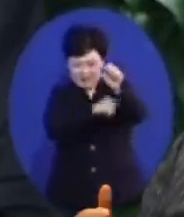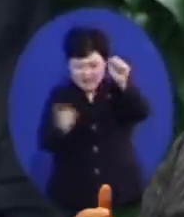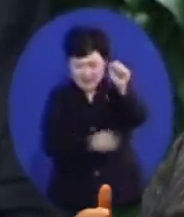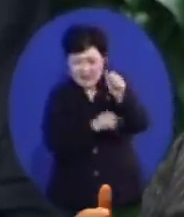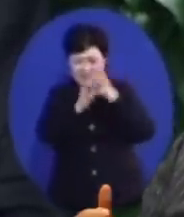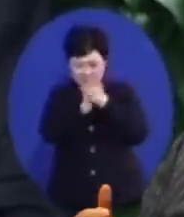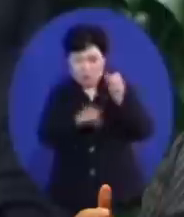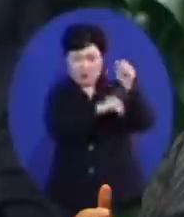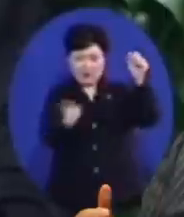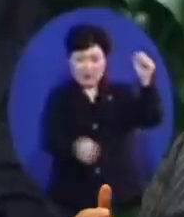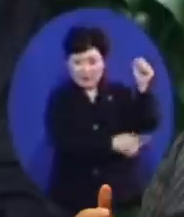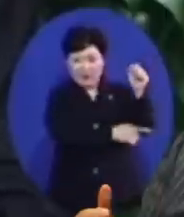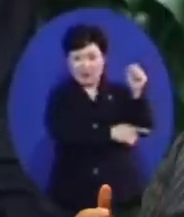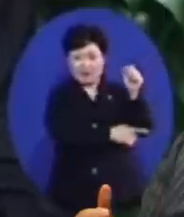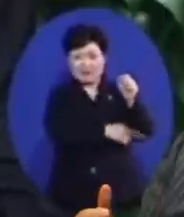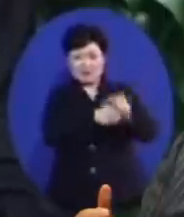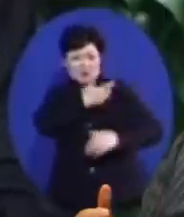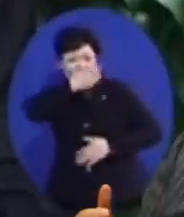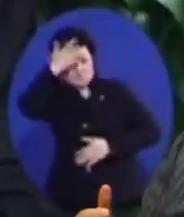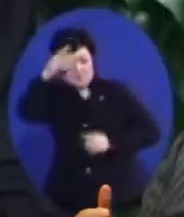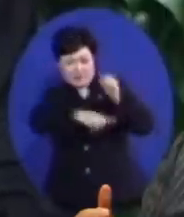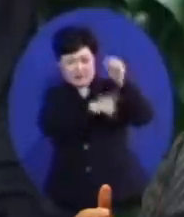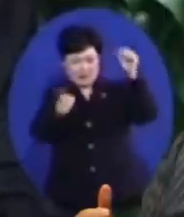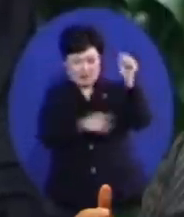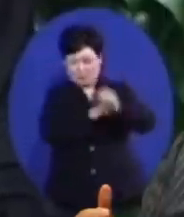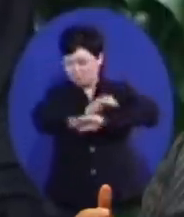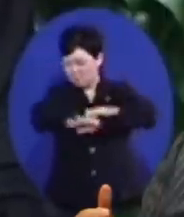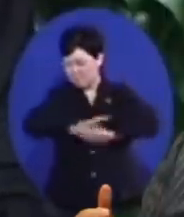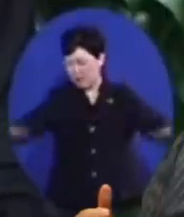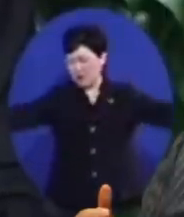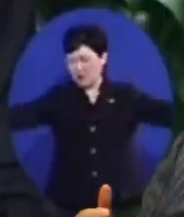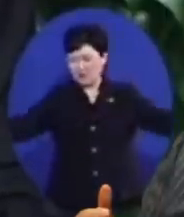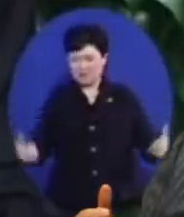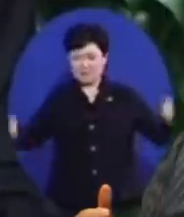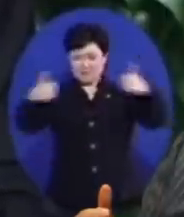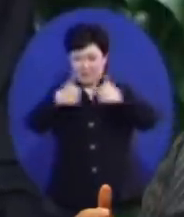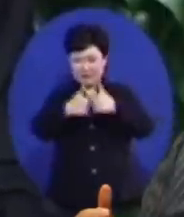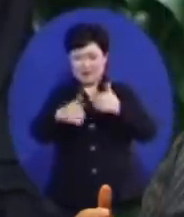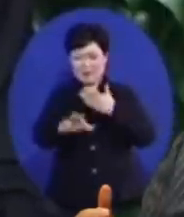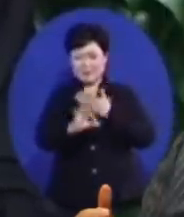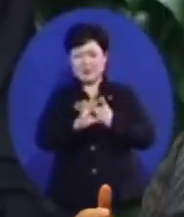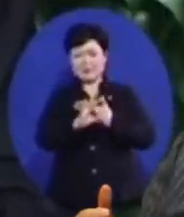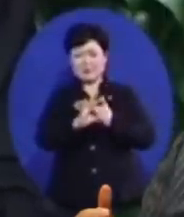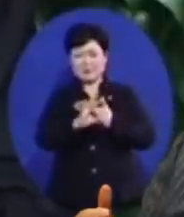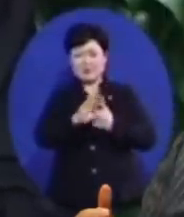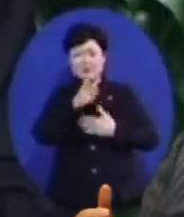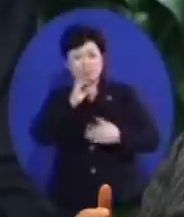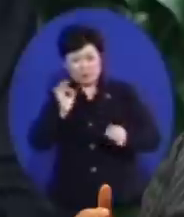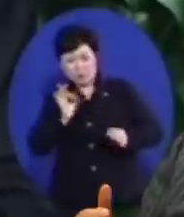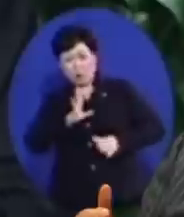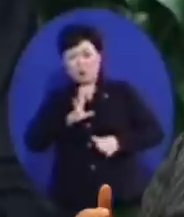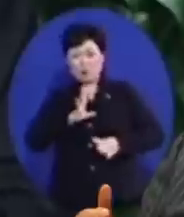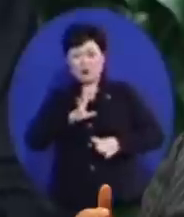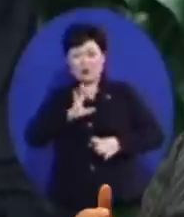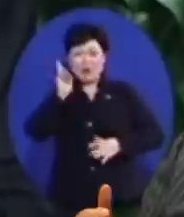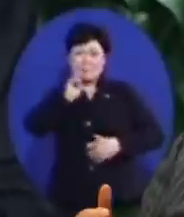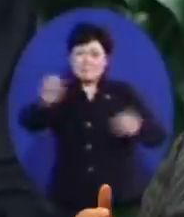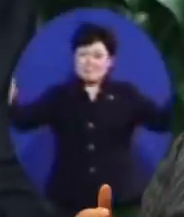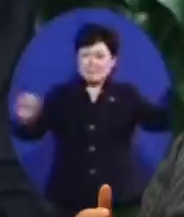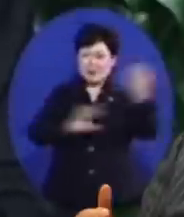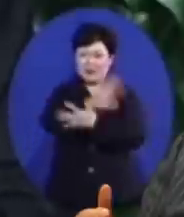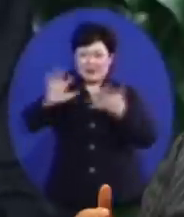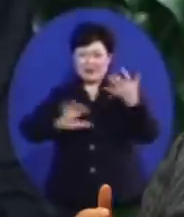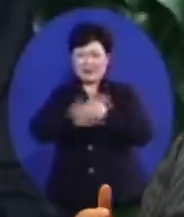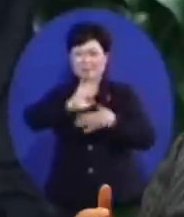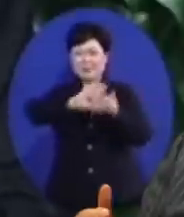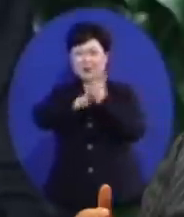기도의 날개, 꿈꿈의 날개를 펴고 대결을 하고 달라들면 희한하게 그 폭풍우들이 합동하여